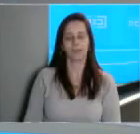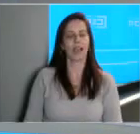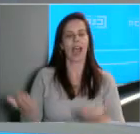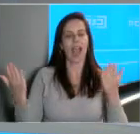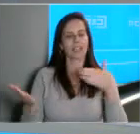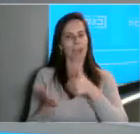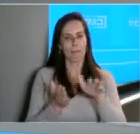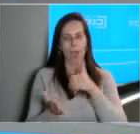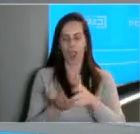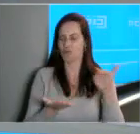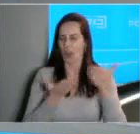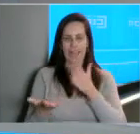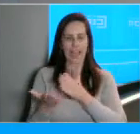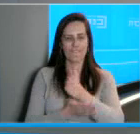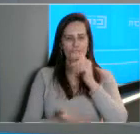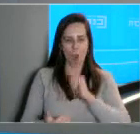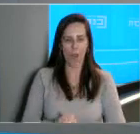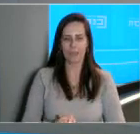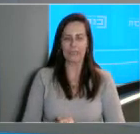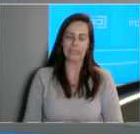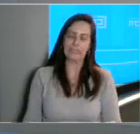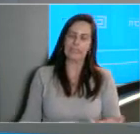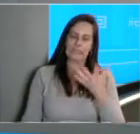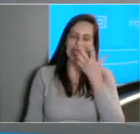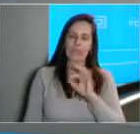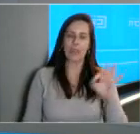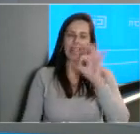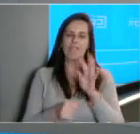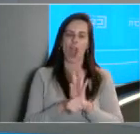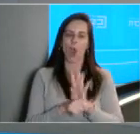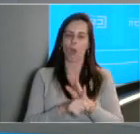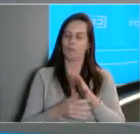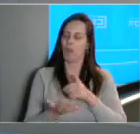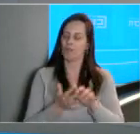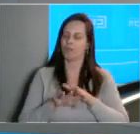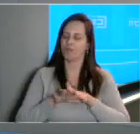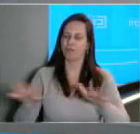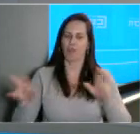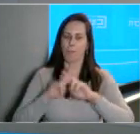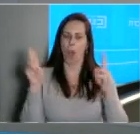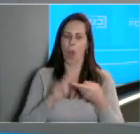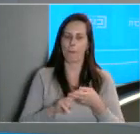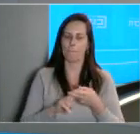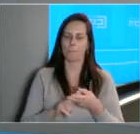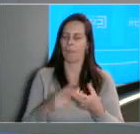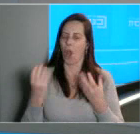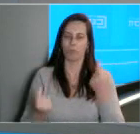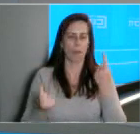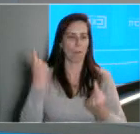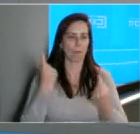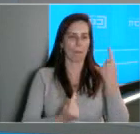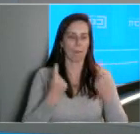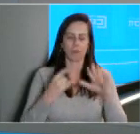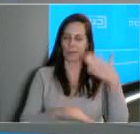אז הוא ממשיך להיות אורח קבוע בתוכנית שלנו. לצערנו, נגיף הקורונה שממשיך להתפשט ברחבי העולם. מקרים נוספים